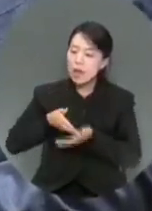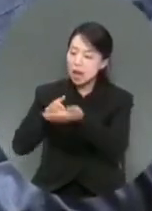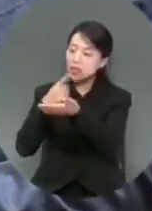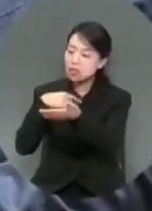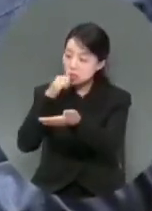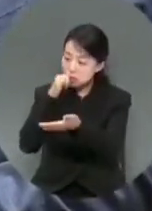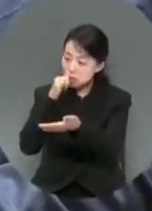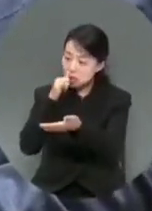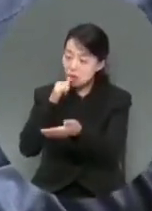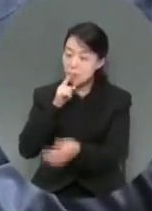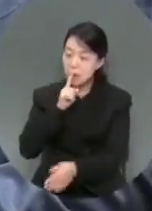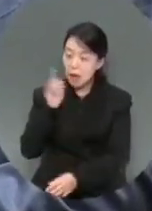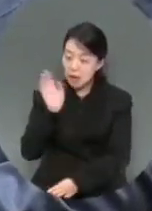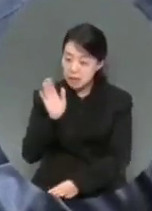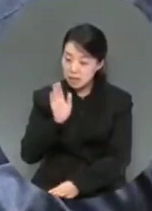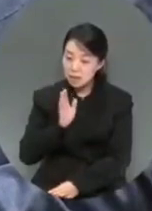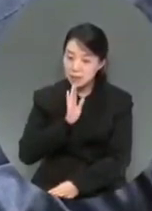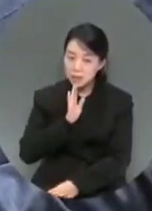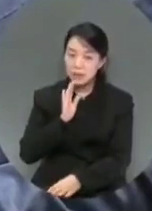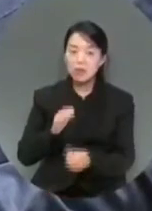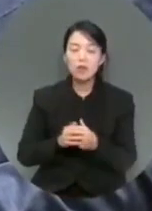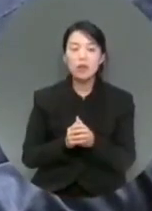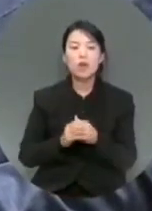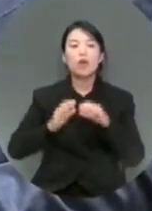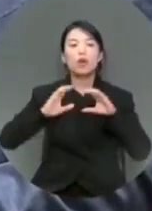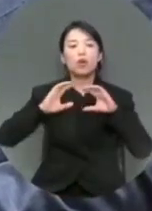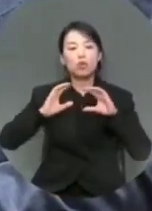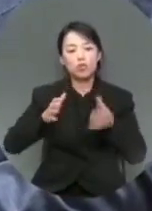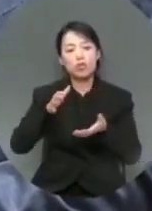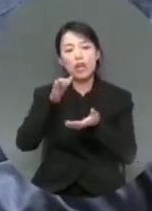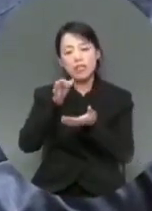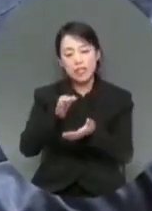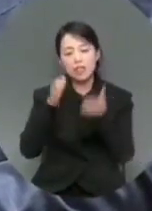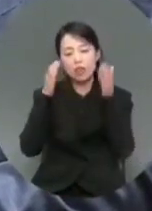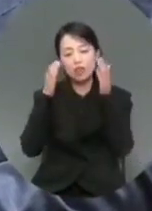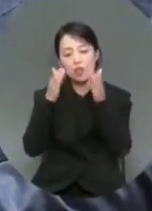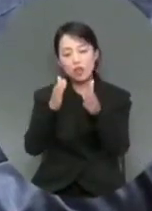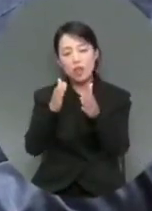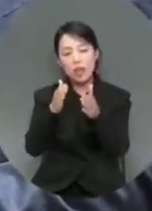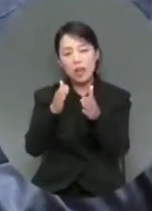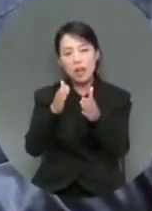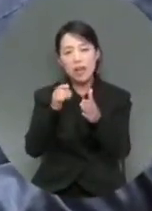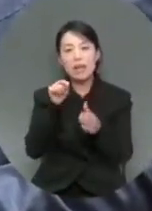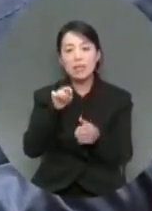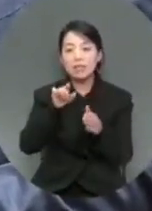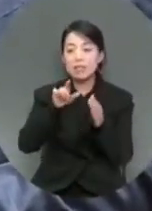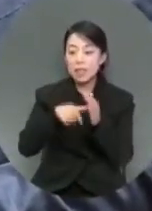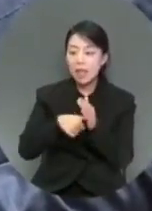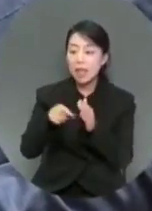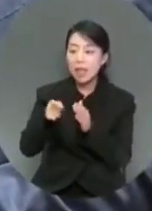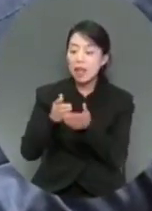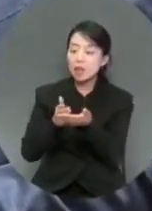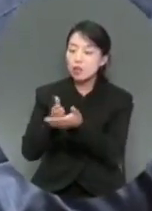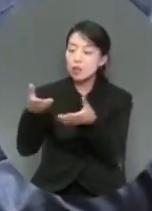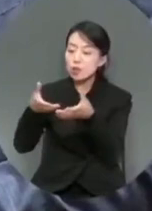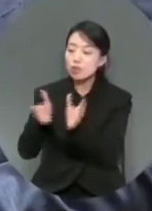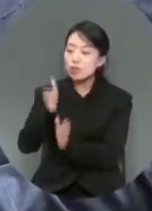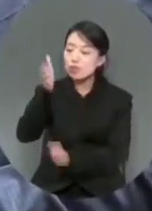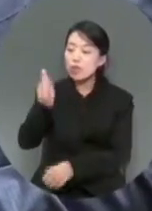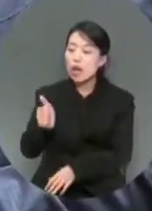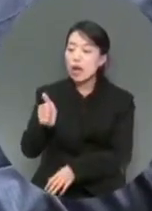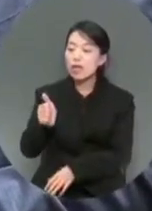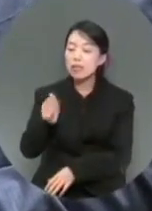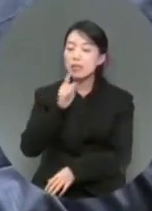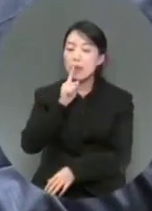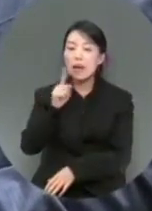없지만 아무도 입도 뻥긋 못했죠 그 당시. 국가 그치? 재정 전략과 관련해서. 아니 그러면 그때 가기 정통부 장관은 뭐라고 얘기했습니까? 오늘 안 나와서